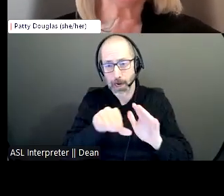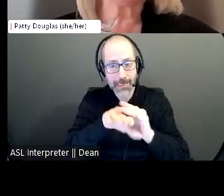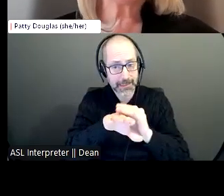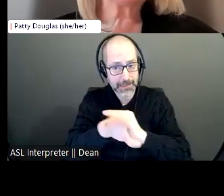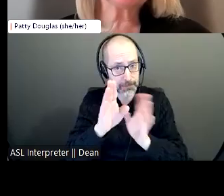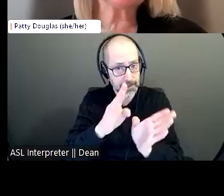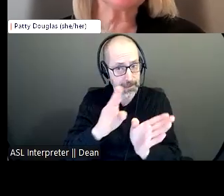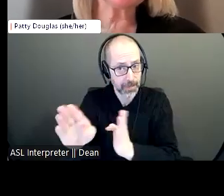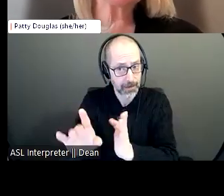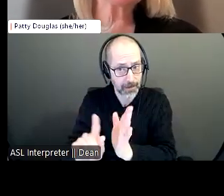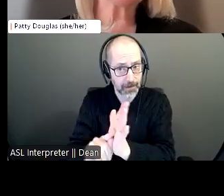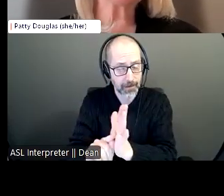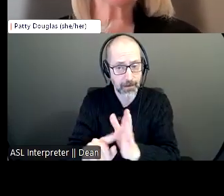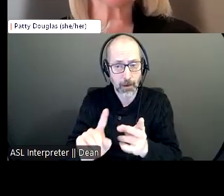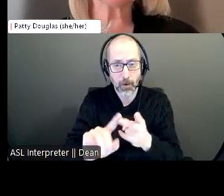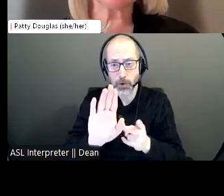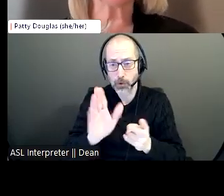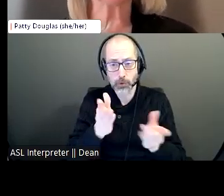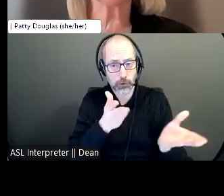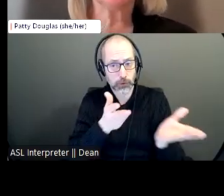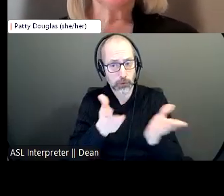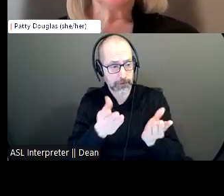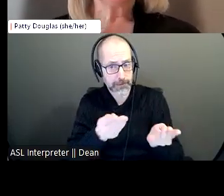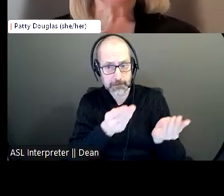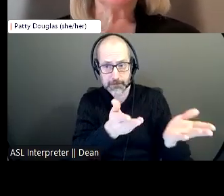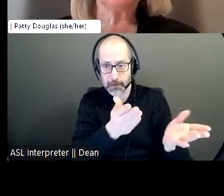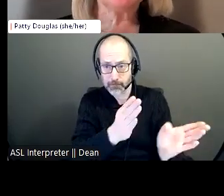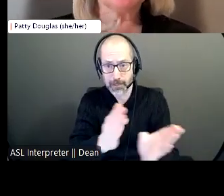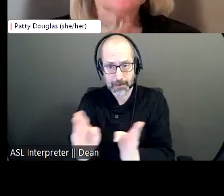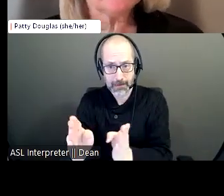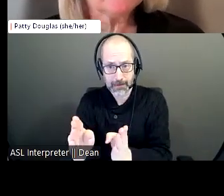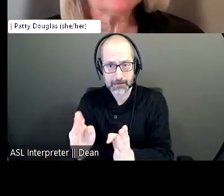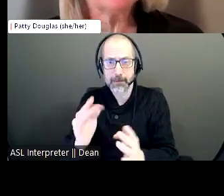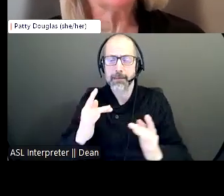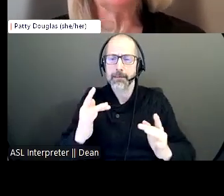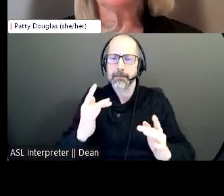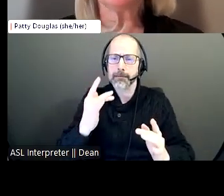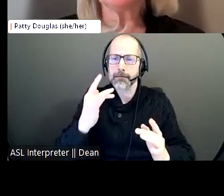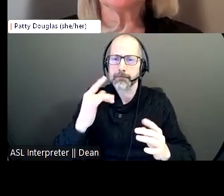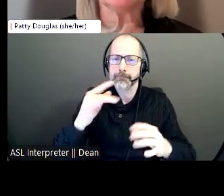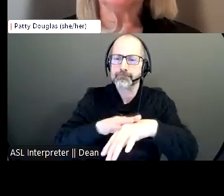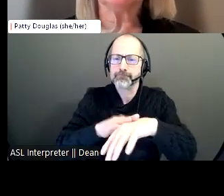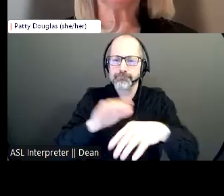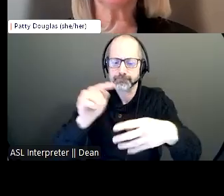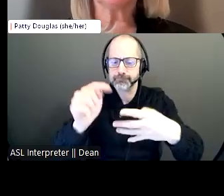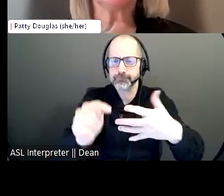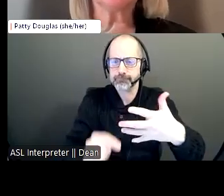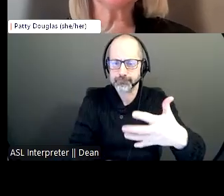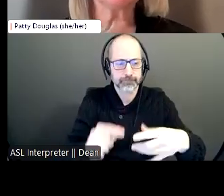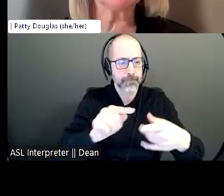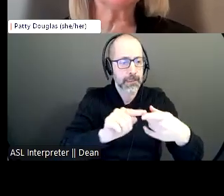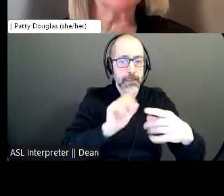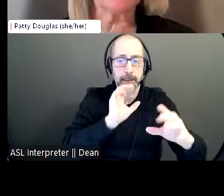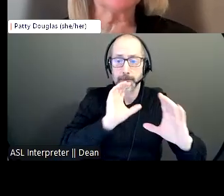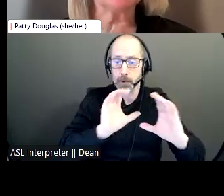d'être plus sensibles, service par exemple dans plans. vos plans So d'accessibilité ou de for services. communication, Pour neurodivergent folks